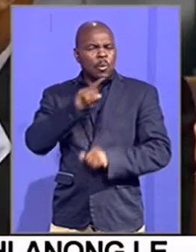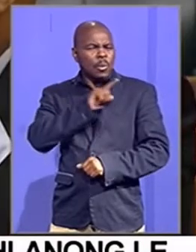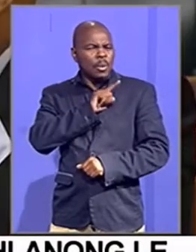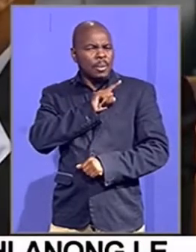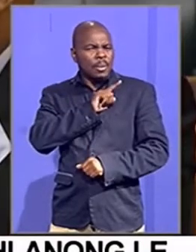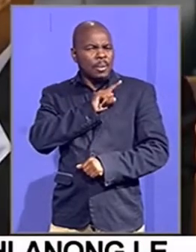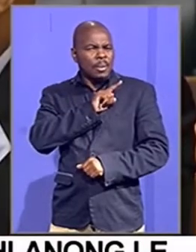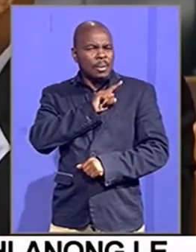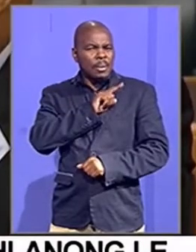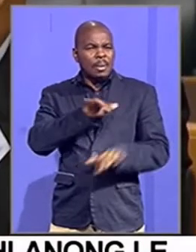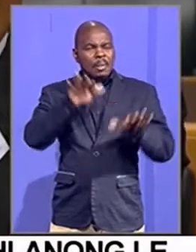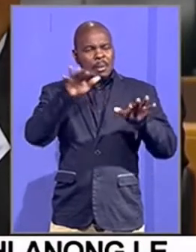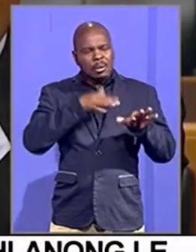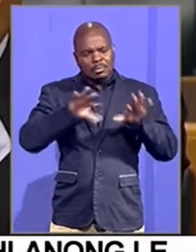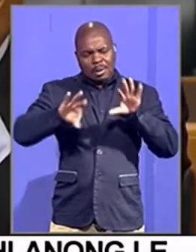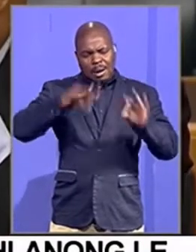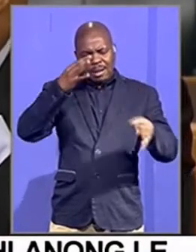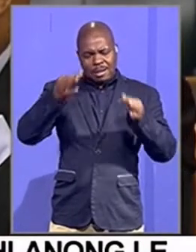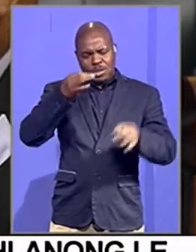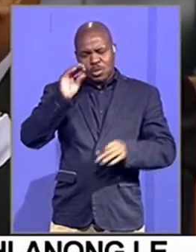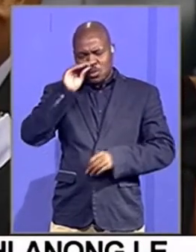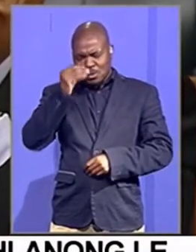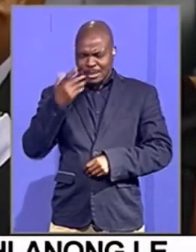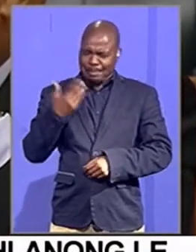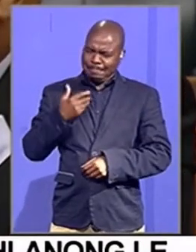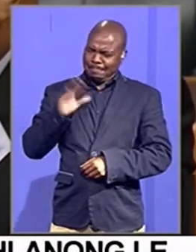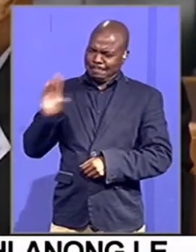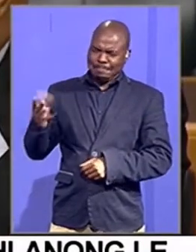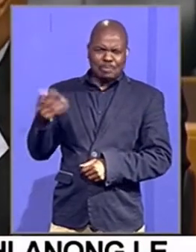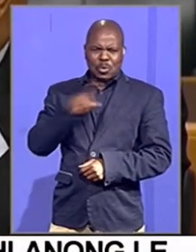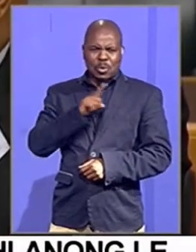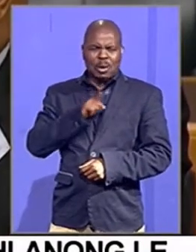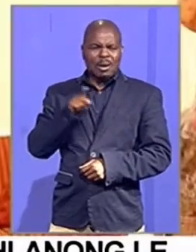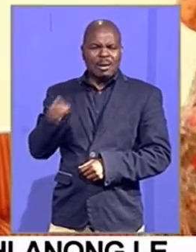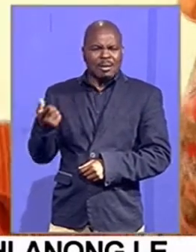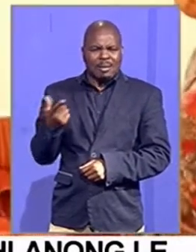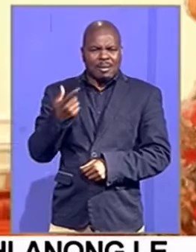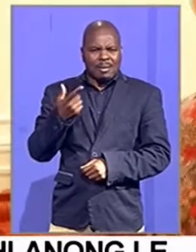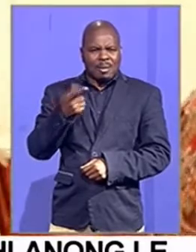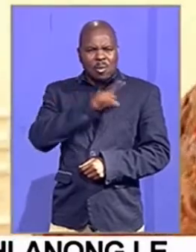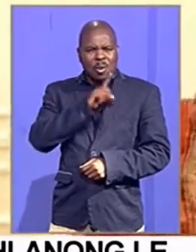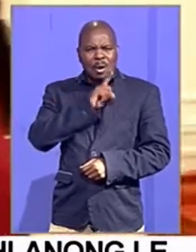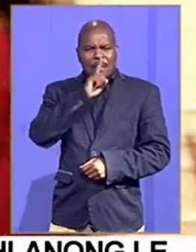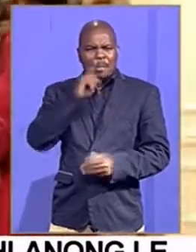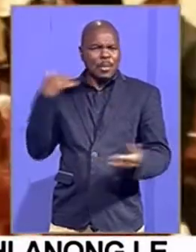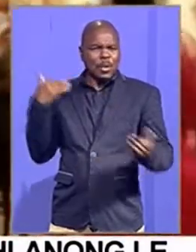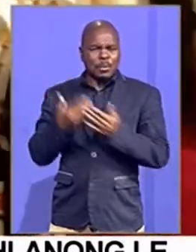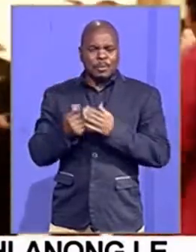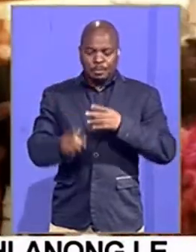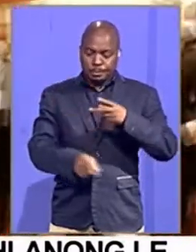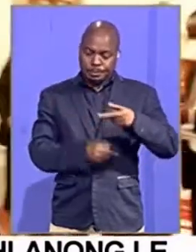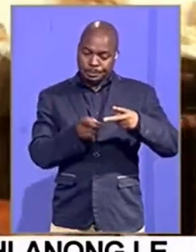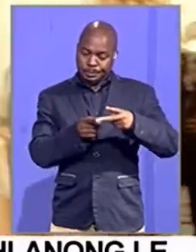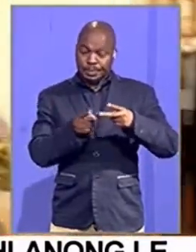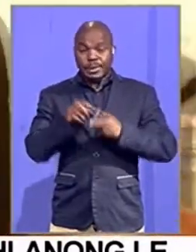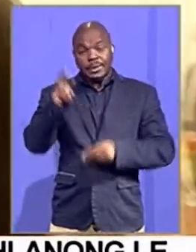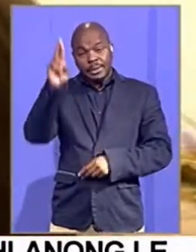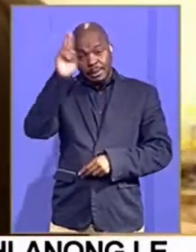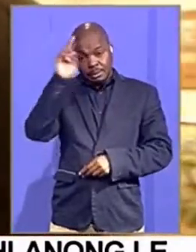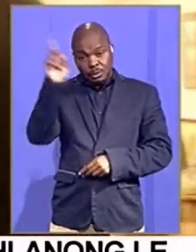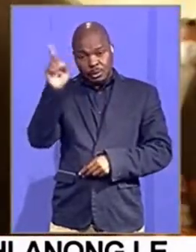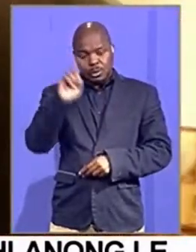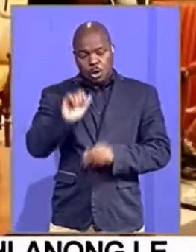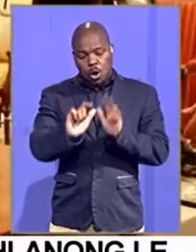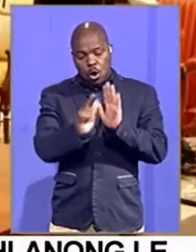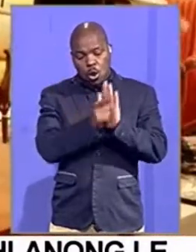le gore le ba sekaseki re iputse ge e le gore e na le nnete na o ba gomoletšeng ene se sengwe gape re gopola gore go na le